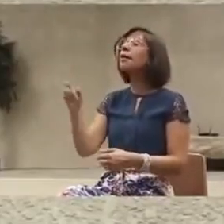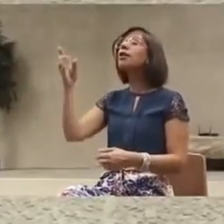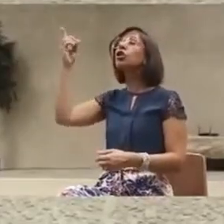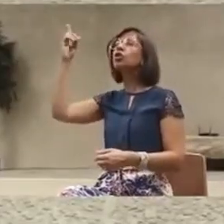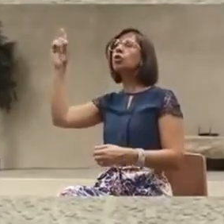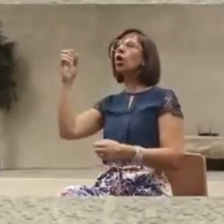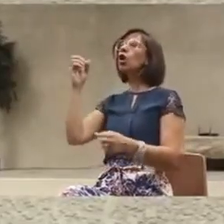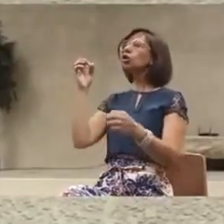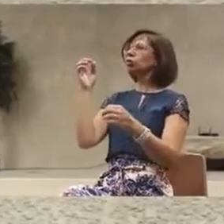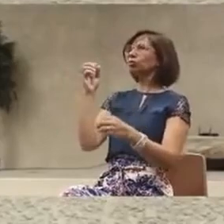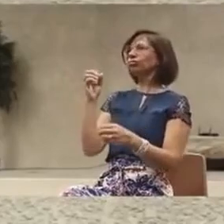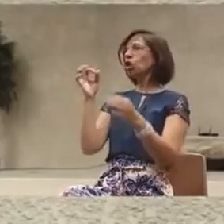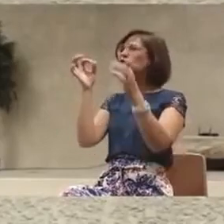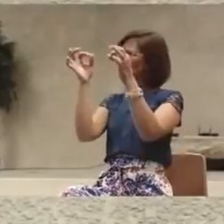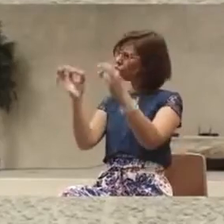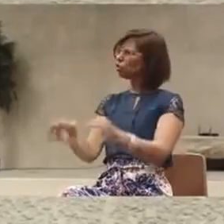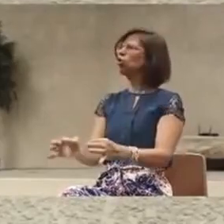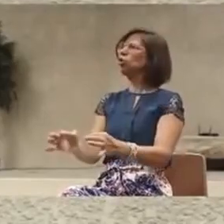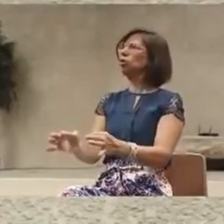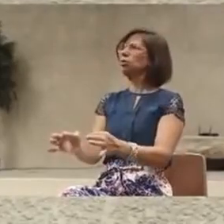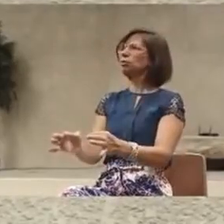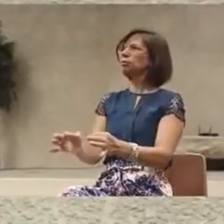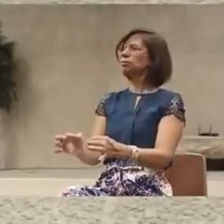était bien meilleure.